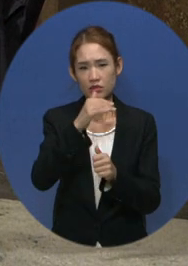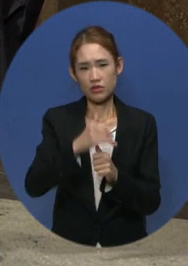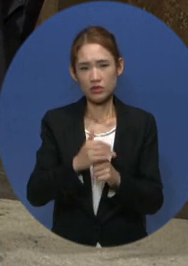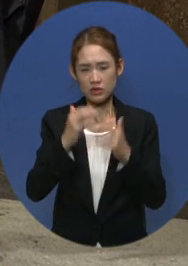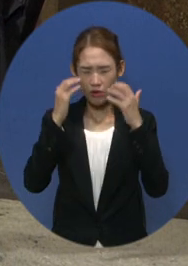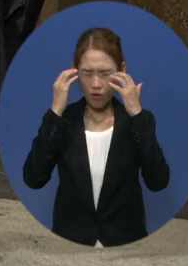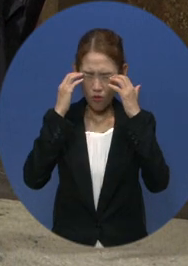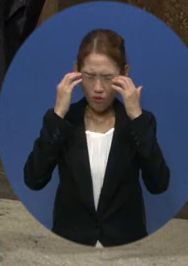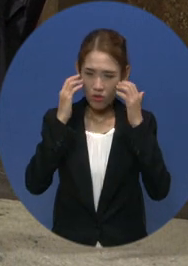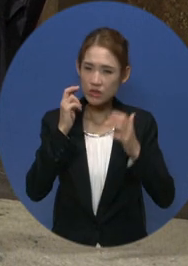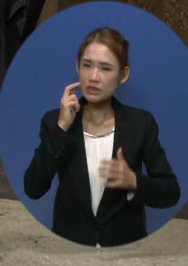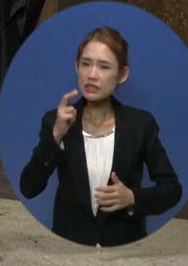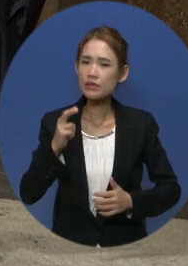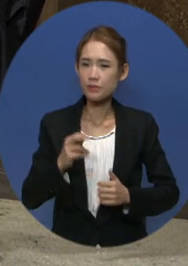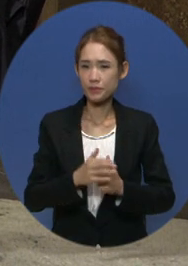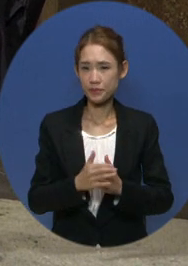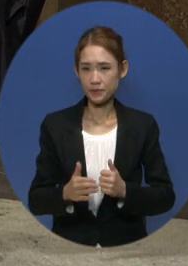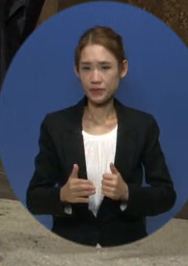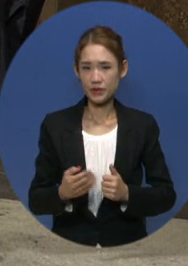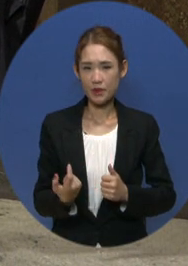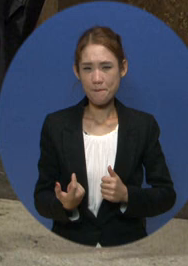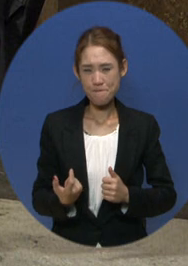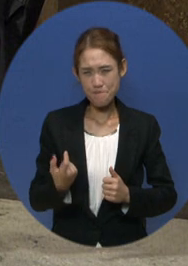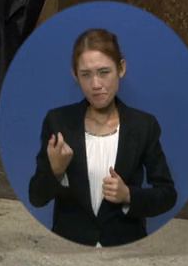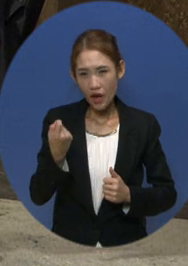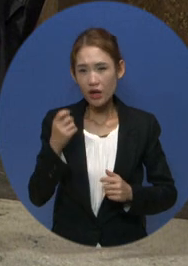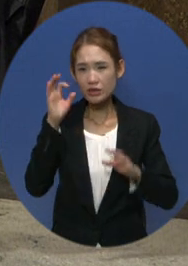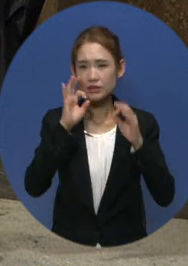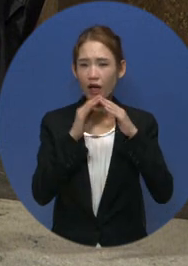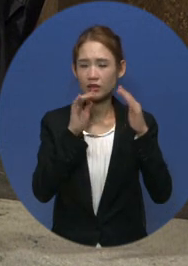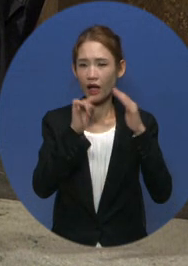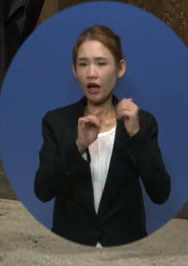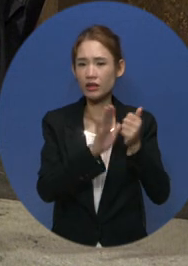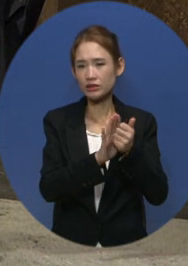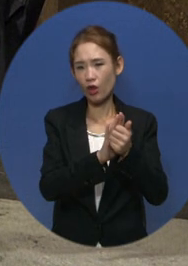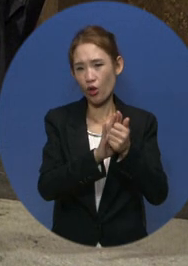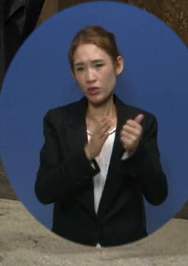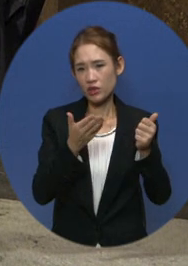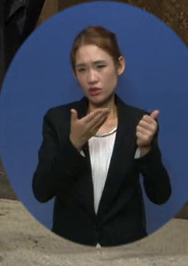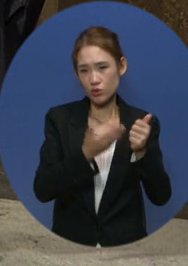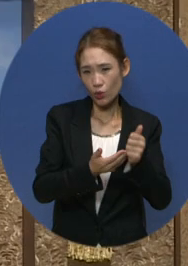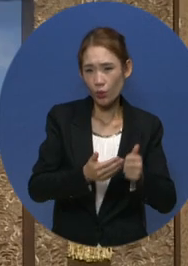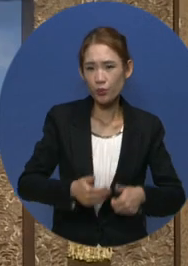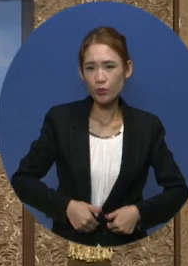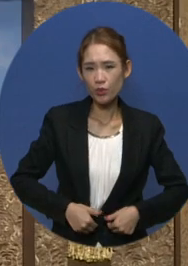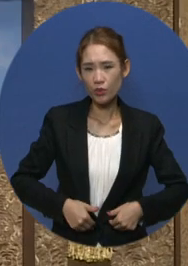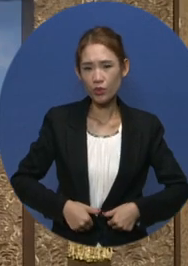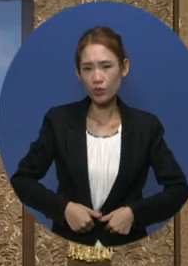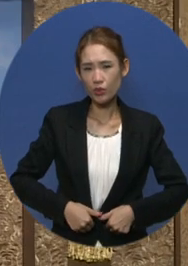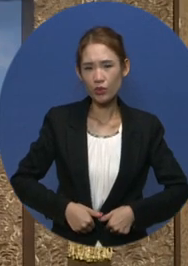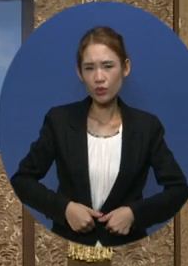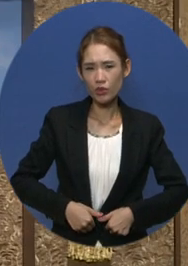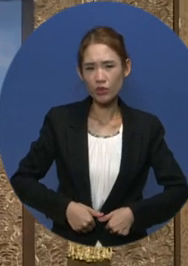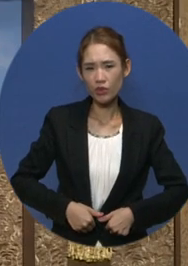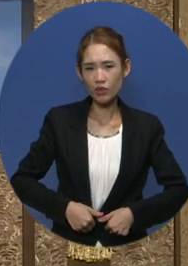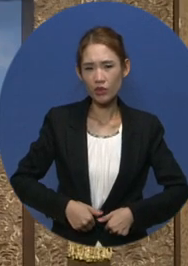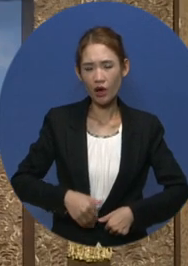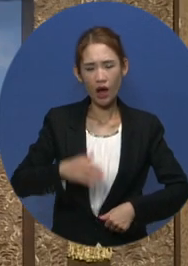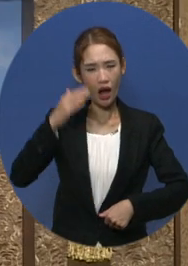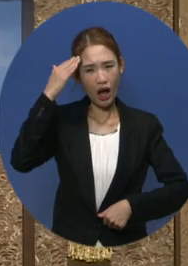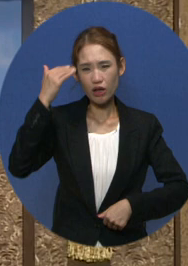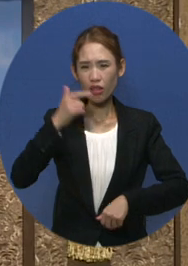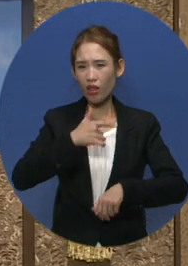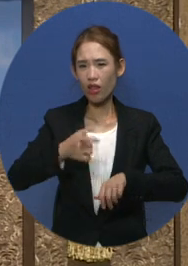고통이 심각하기 때문에 네. 우리가 빨리 찾아가서 빨리 서비스를 줘야 되는데 이제 그런 의미로 이제 참 너무 늦었다 우리